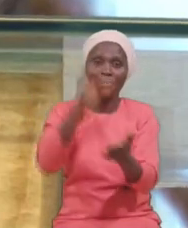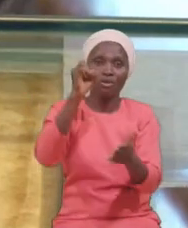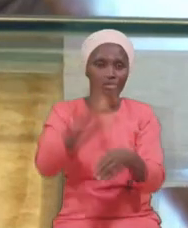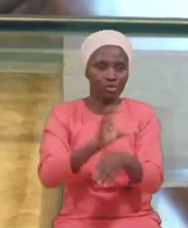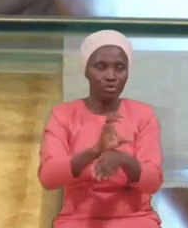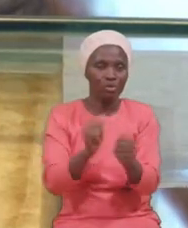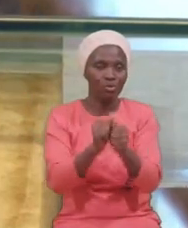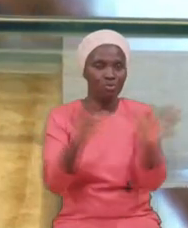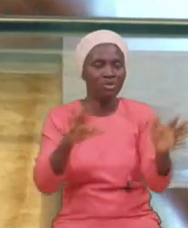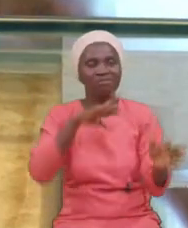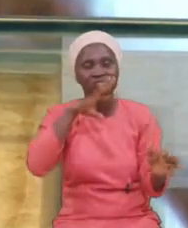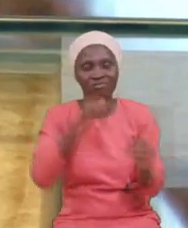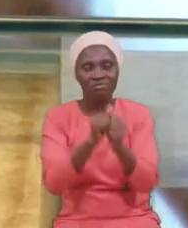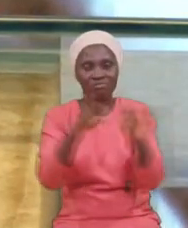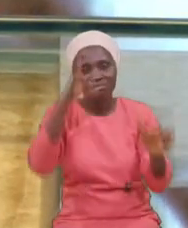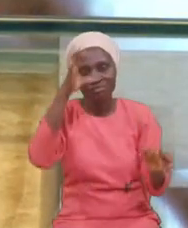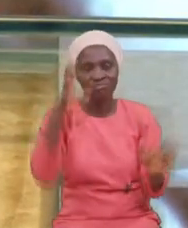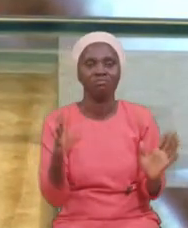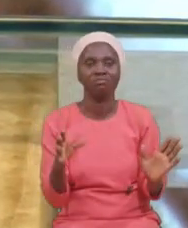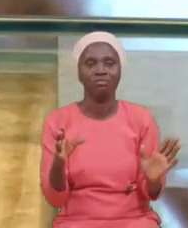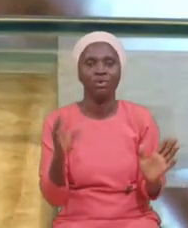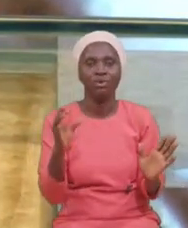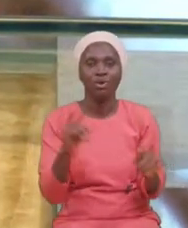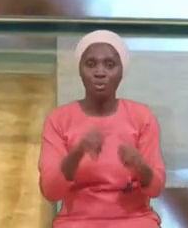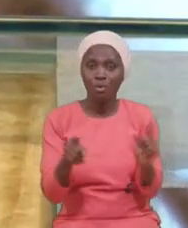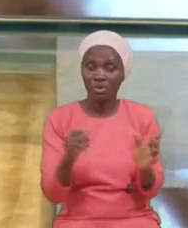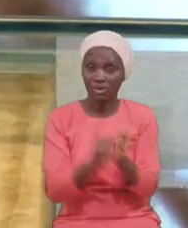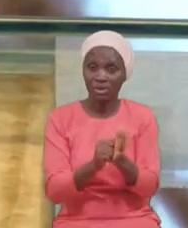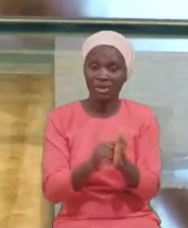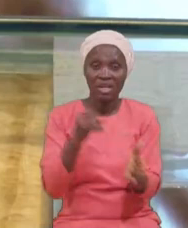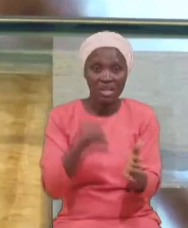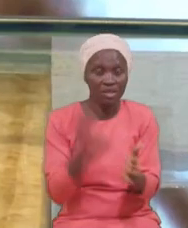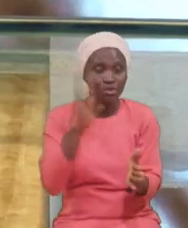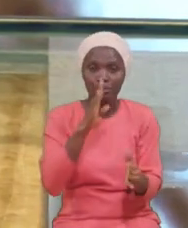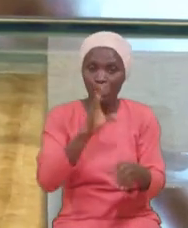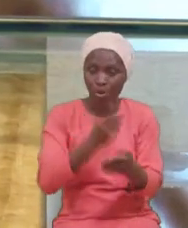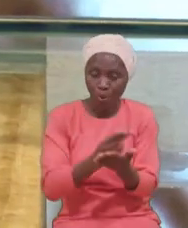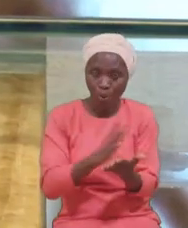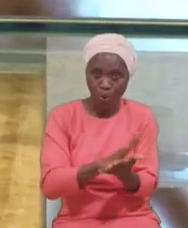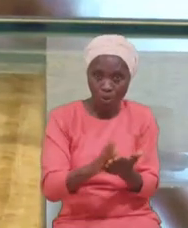tache, ni ride, ni rien de semblable, mais sainte et